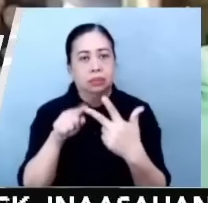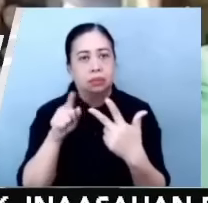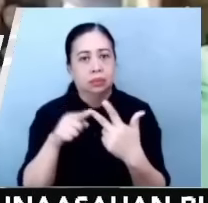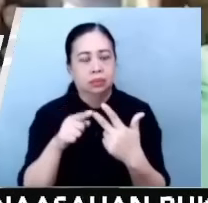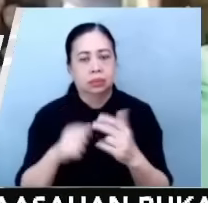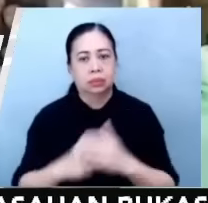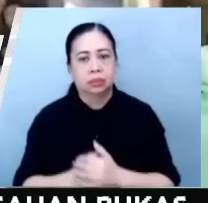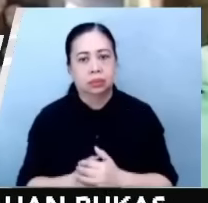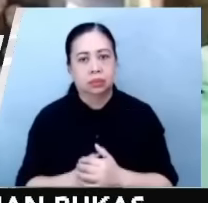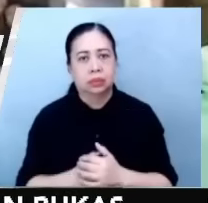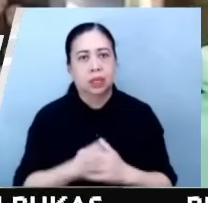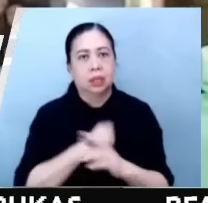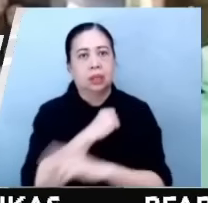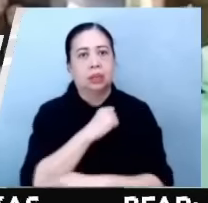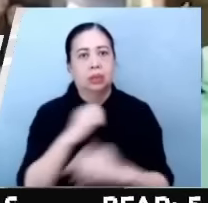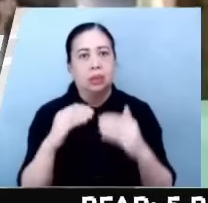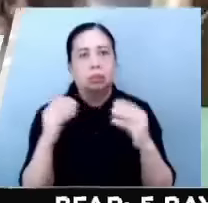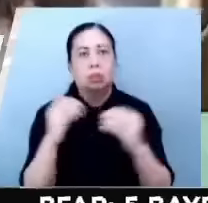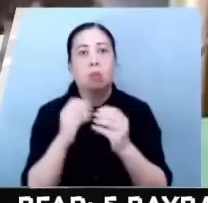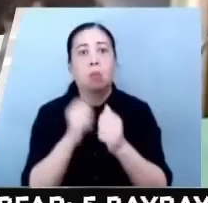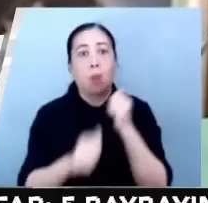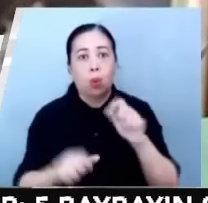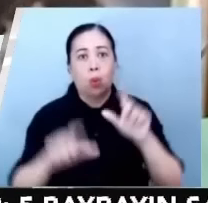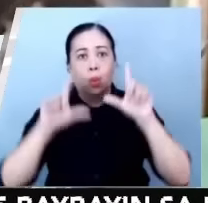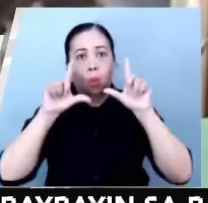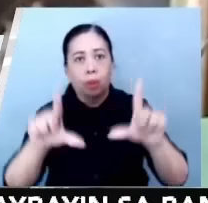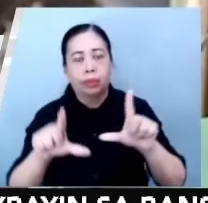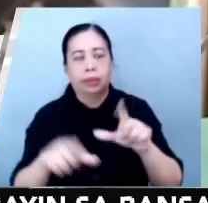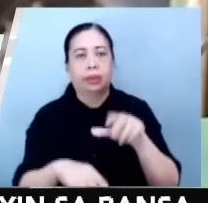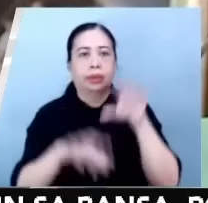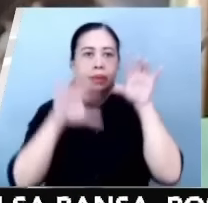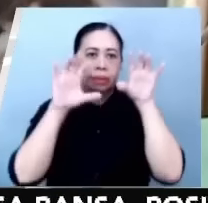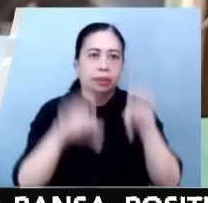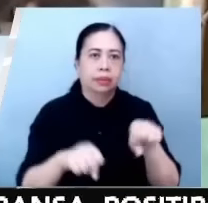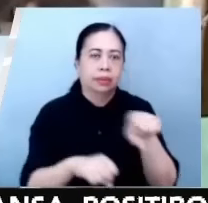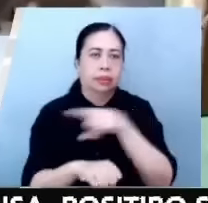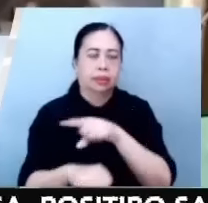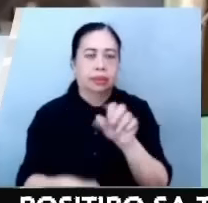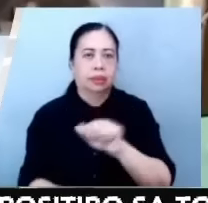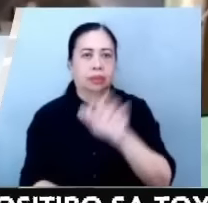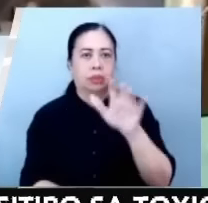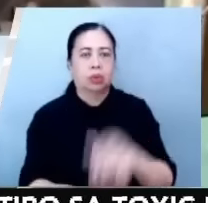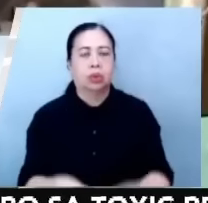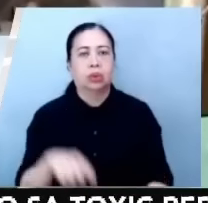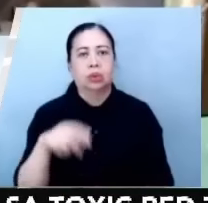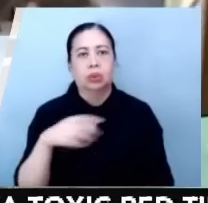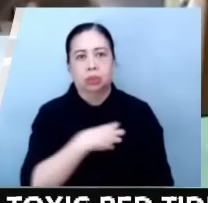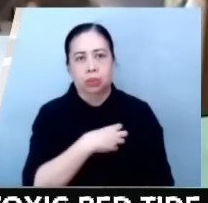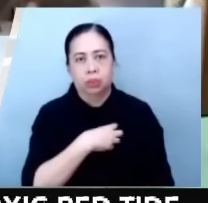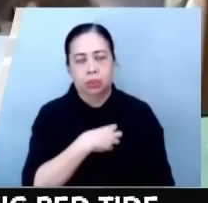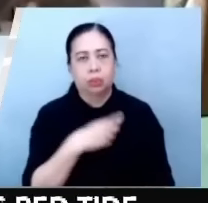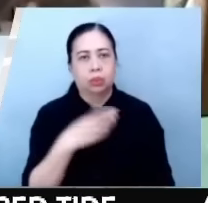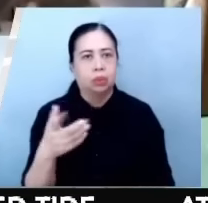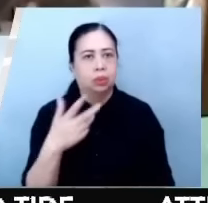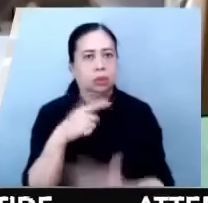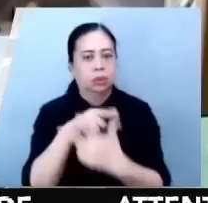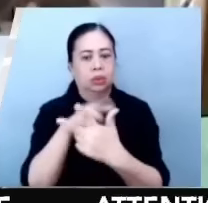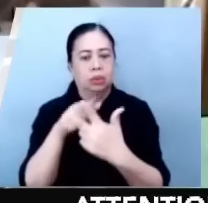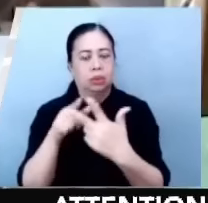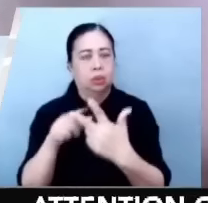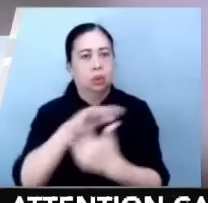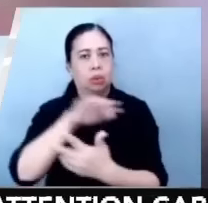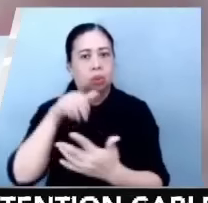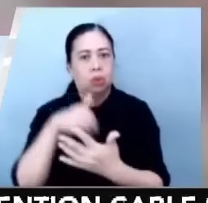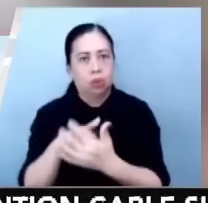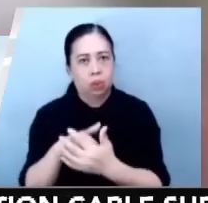na most wanted po, no? Ang nahuli po ng ating pong Antipolo PNP, kung saan ito lahat ay statutory